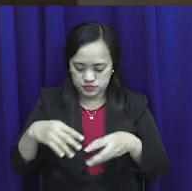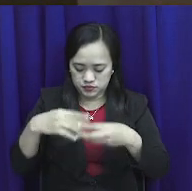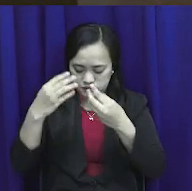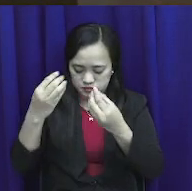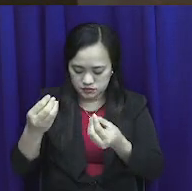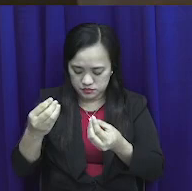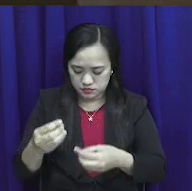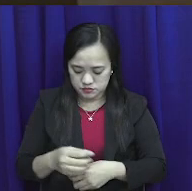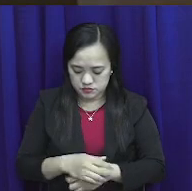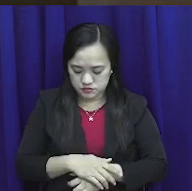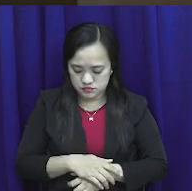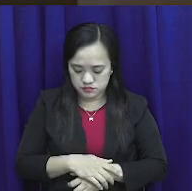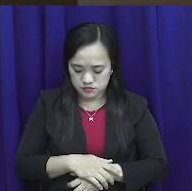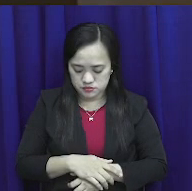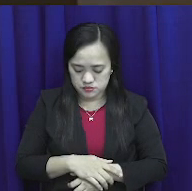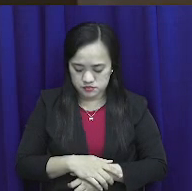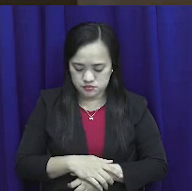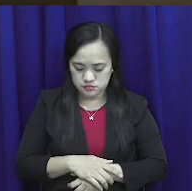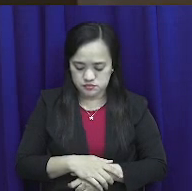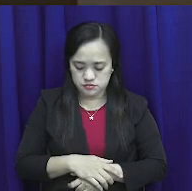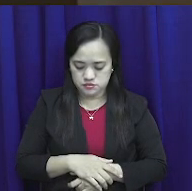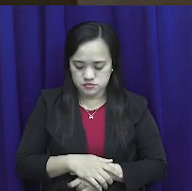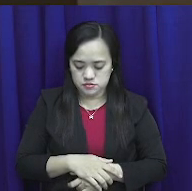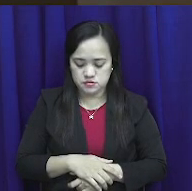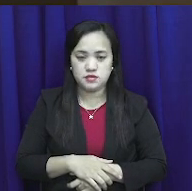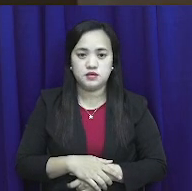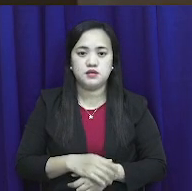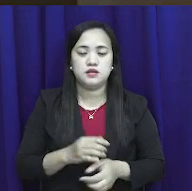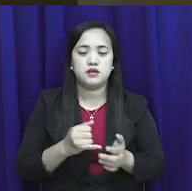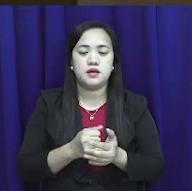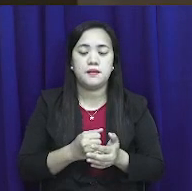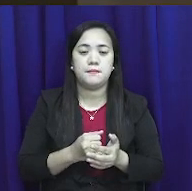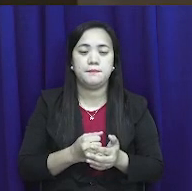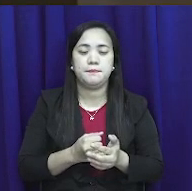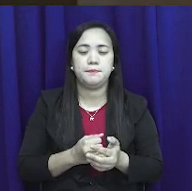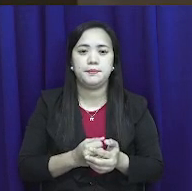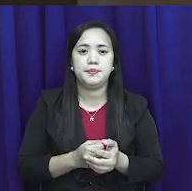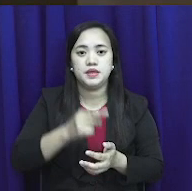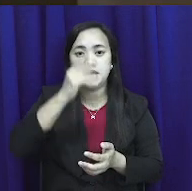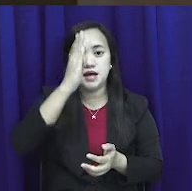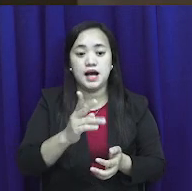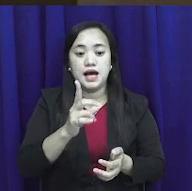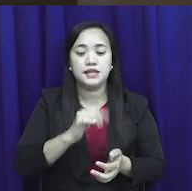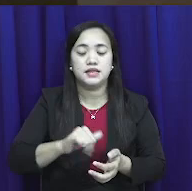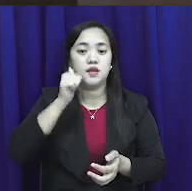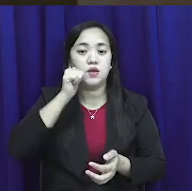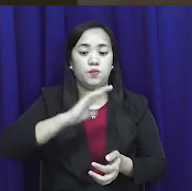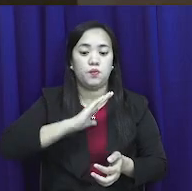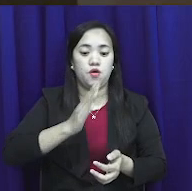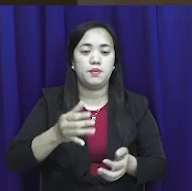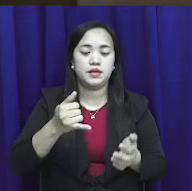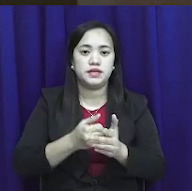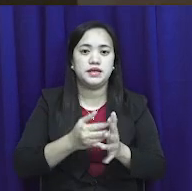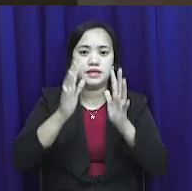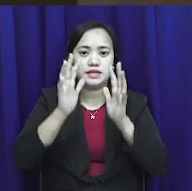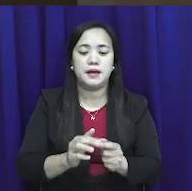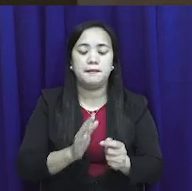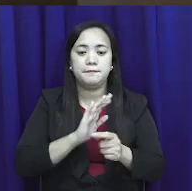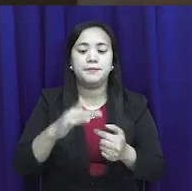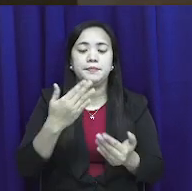panginoon ang ating m Pastor ng ang makadyos na dalaga ay magiging Mak Diyos na asawa